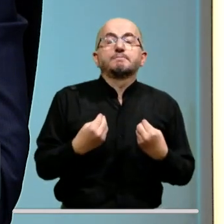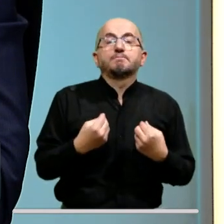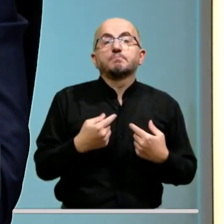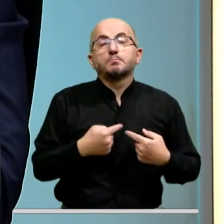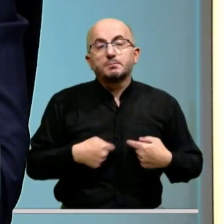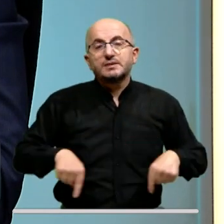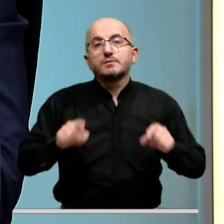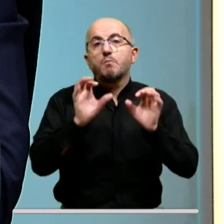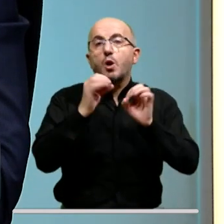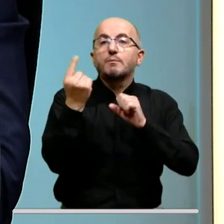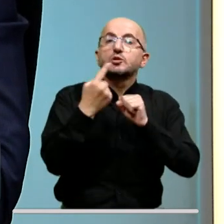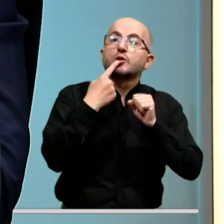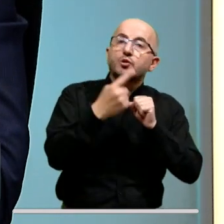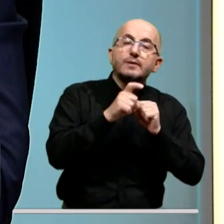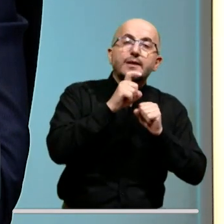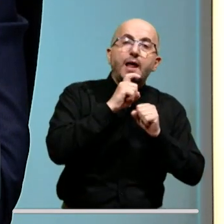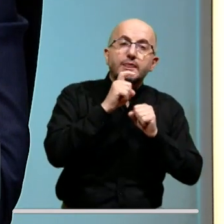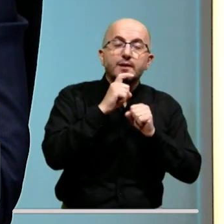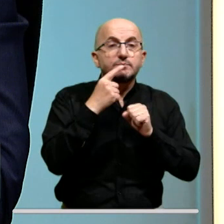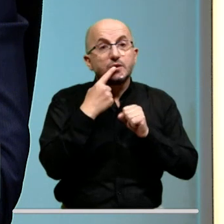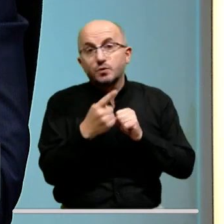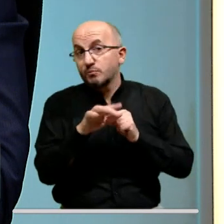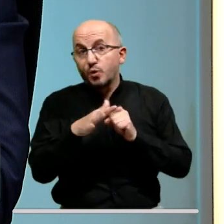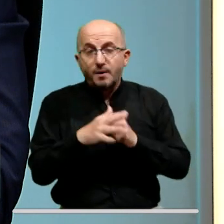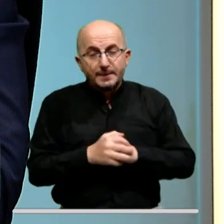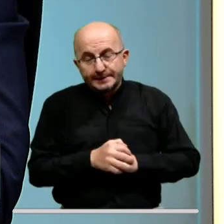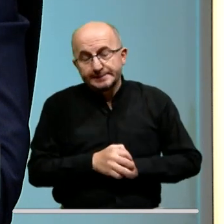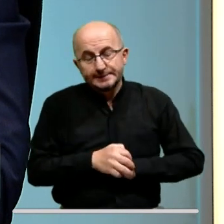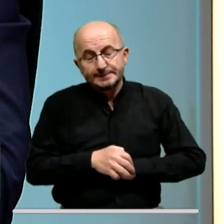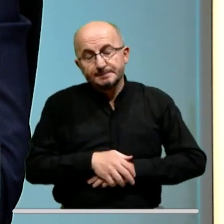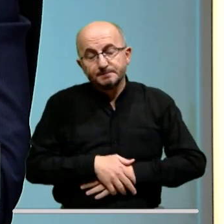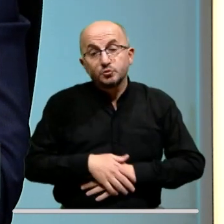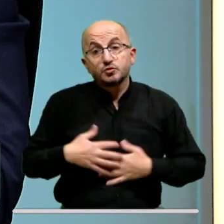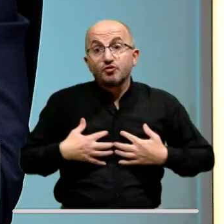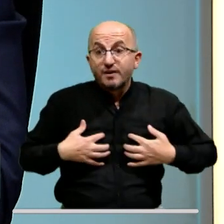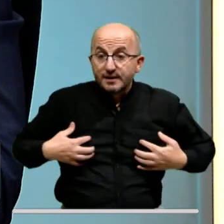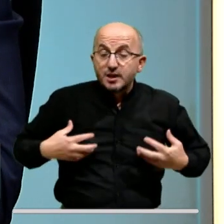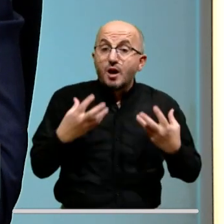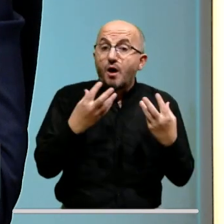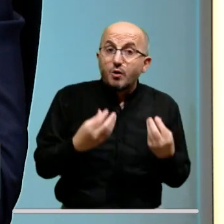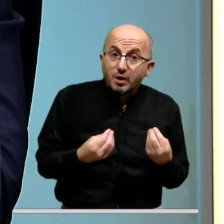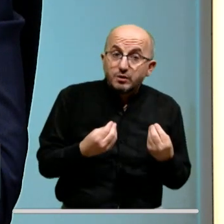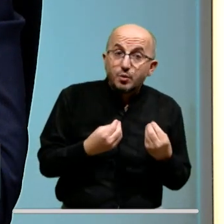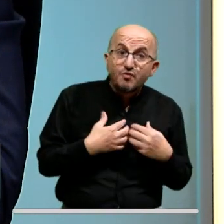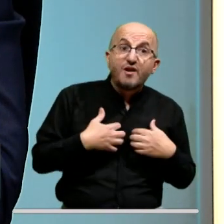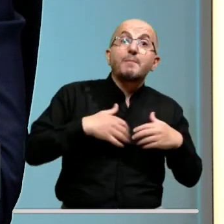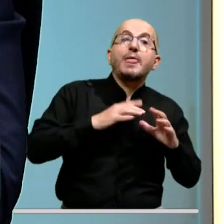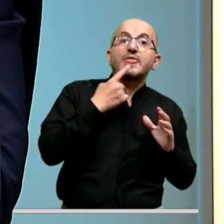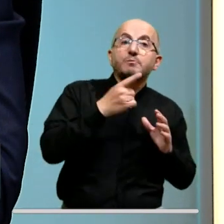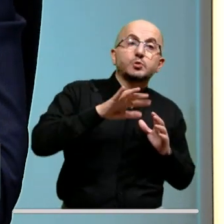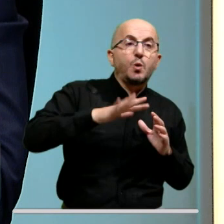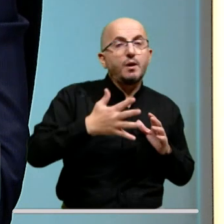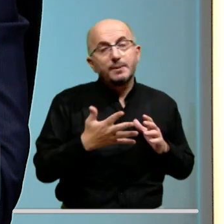bir şey söylersek yanlış bir şey söylemiş olabiliriz. Tabii, tabii. Efendim güvenilir olana güvenilmez demiş olabiliriz